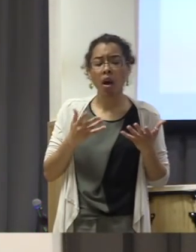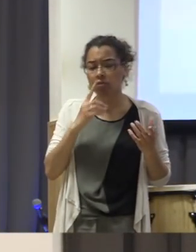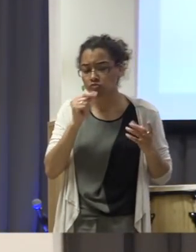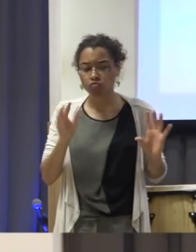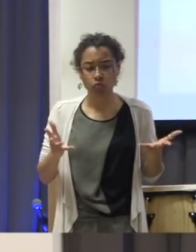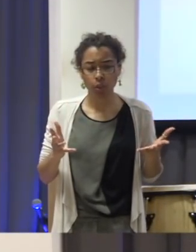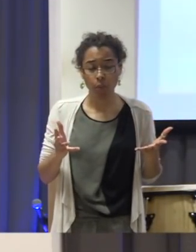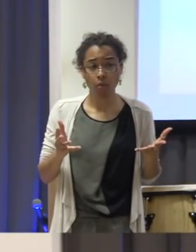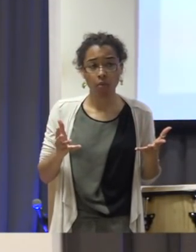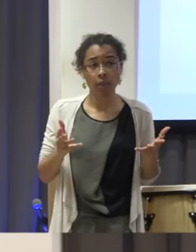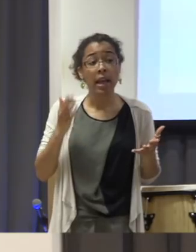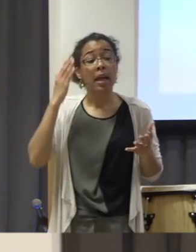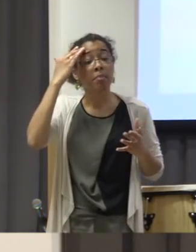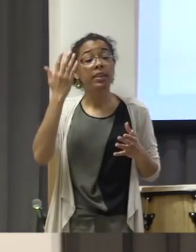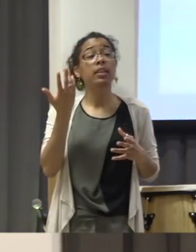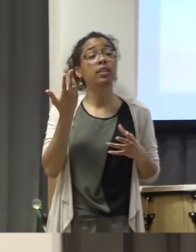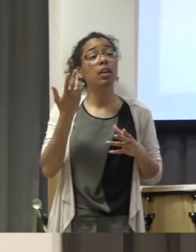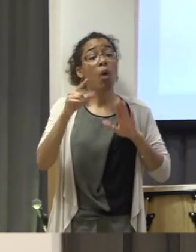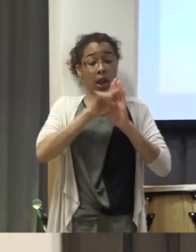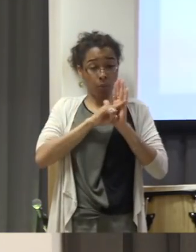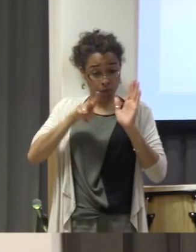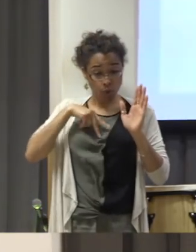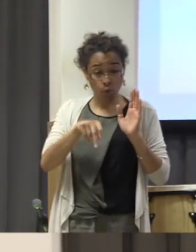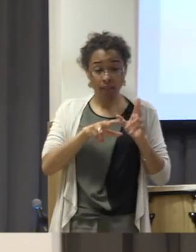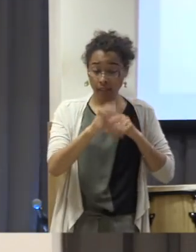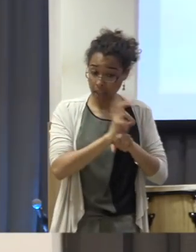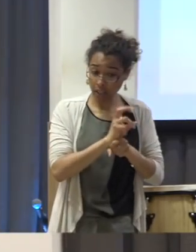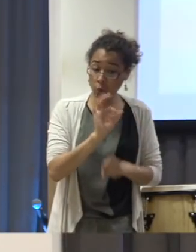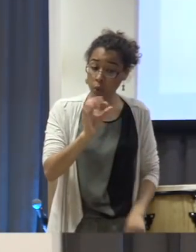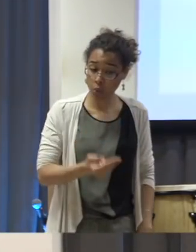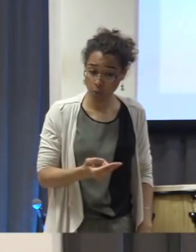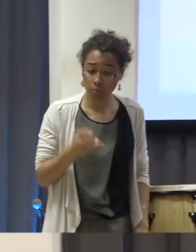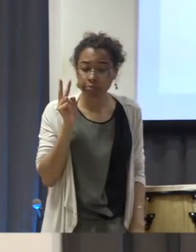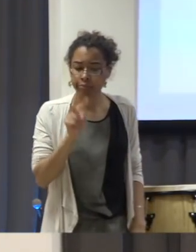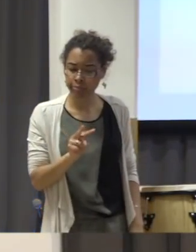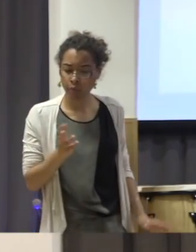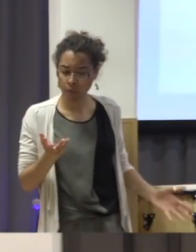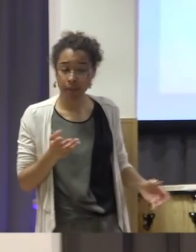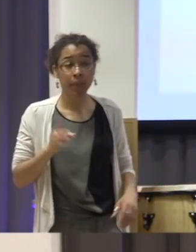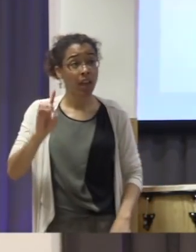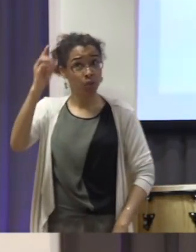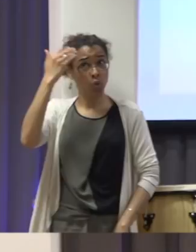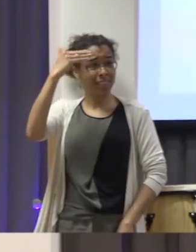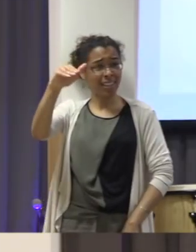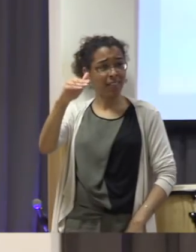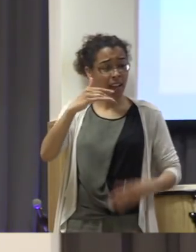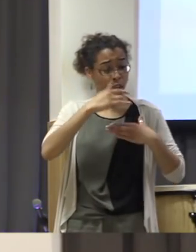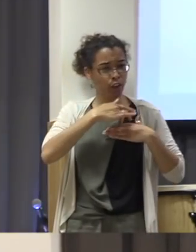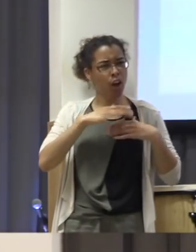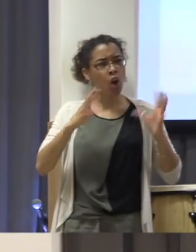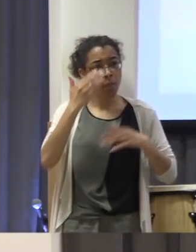tu garderais ou non ces commandements. Dieu, bien-aimé, connaissait les dispositions du